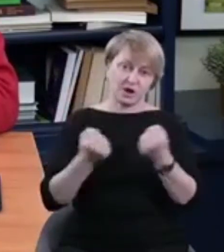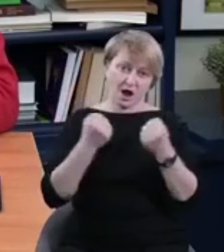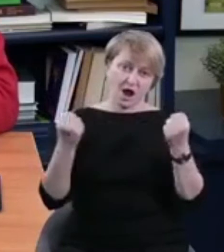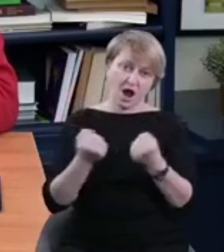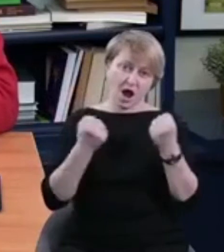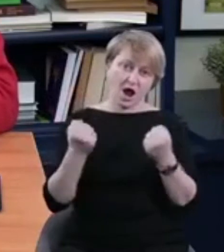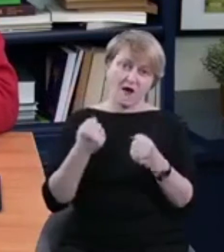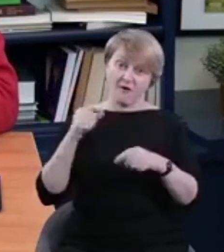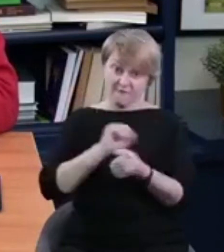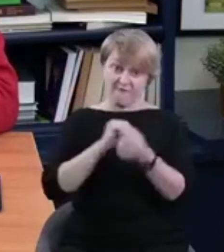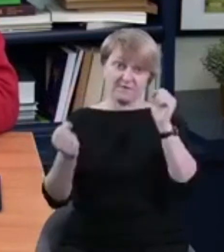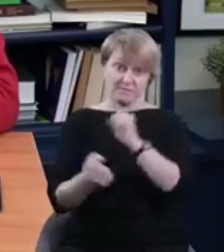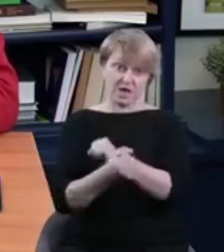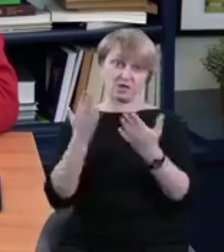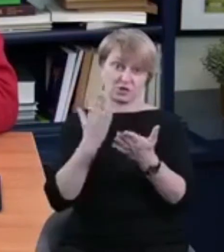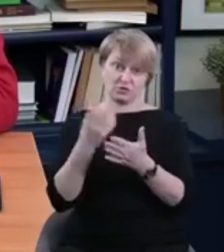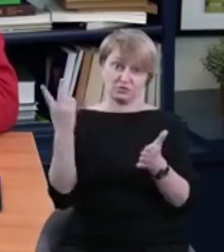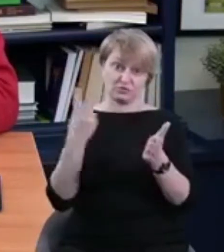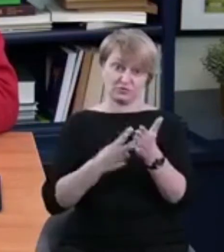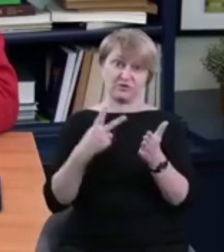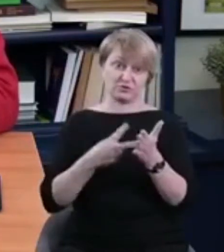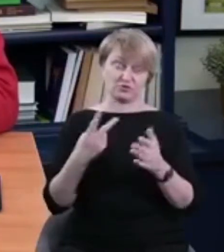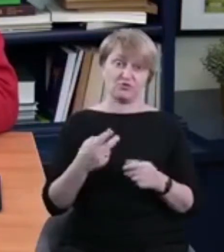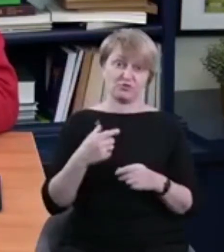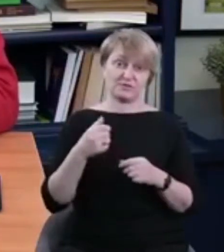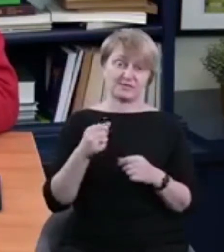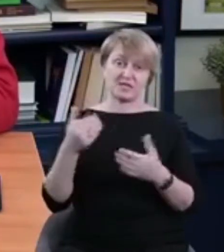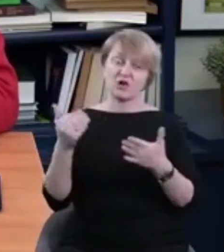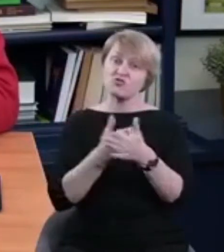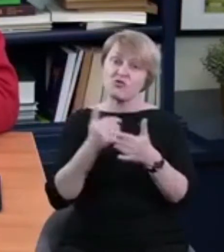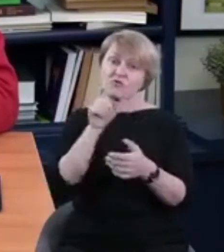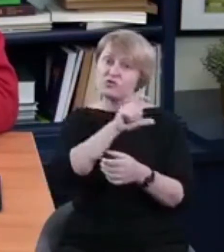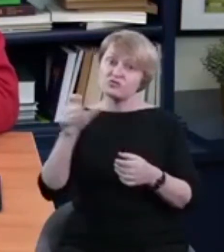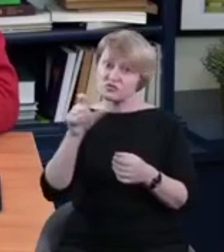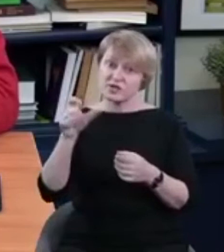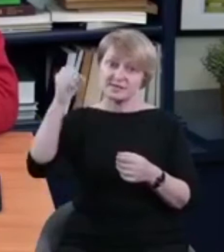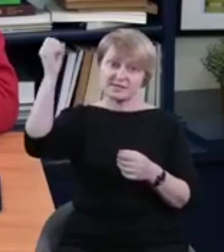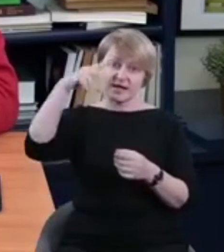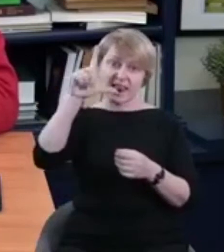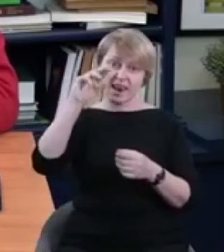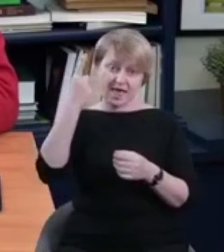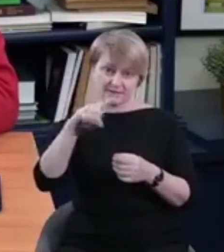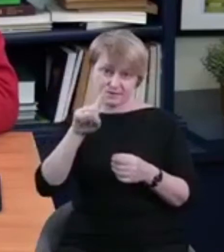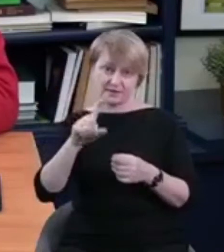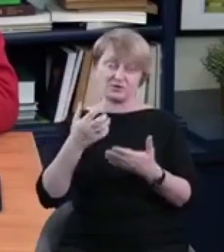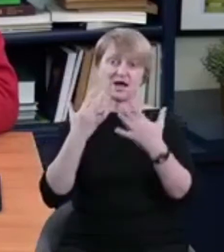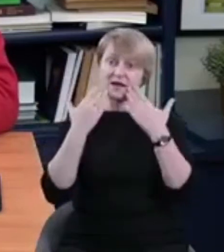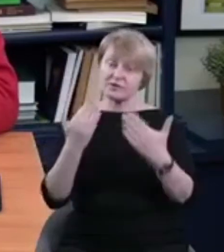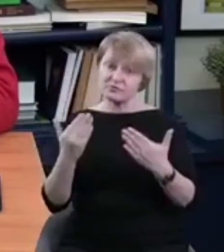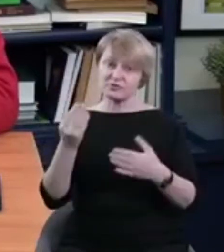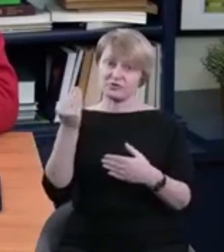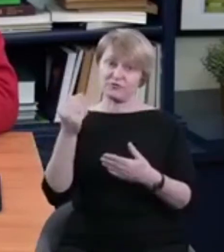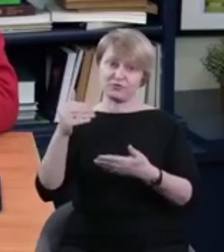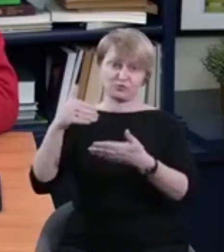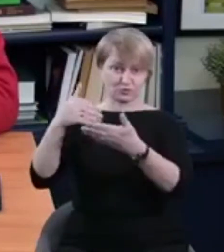2000 punktów świetna nowoczesne lampy ledowe ale to dzięki funduszom unijnym i to głównie przy drogach wojewódzkich a